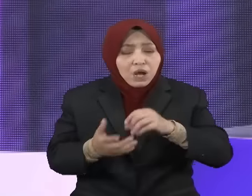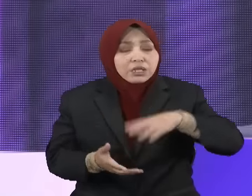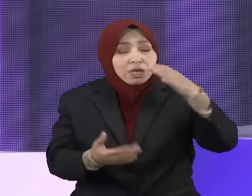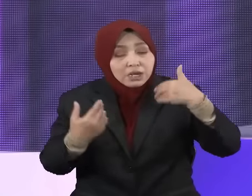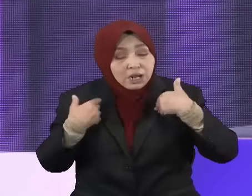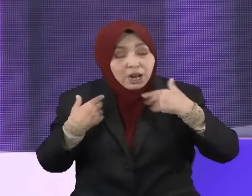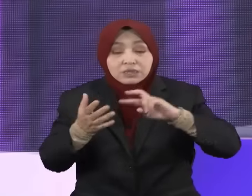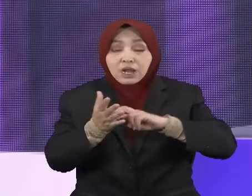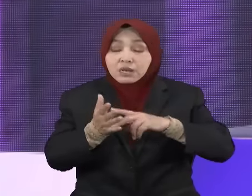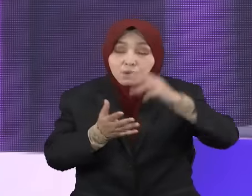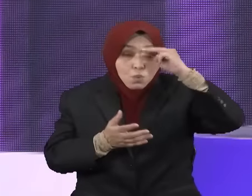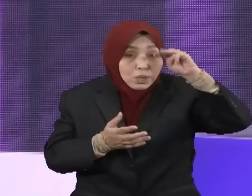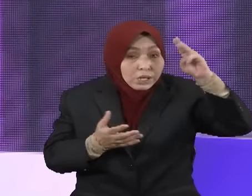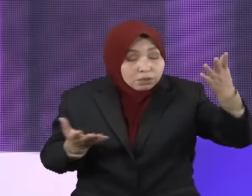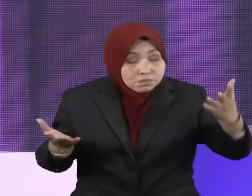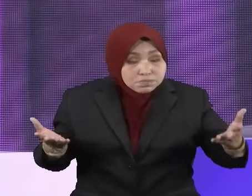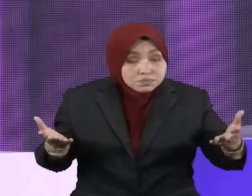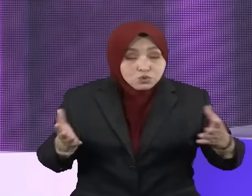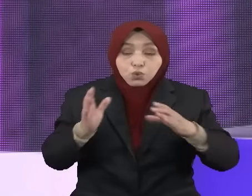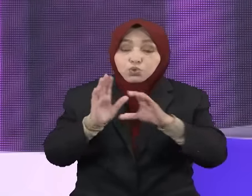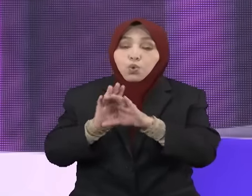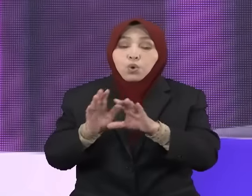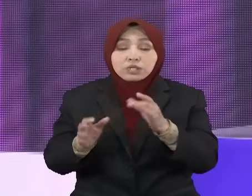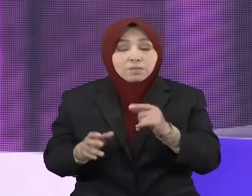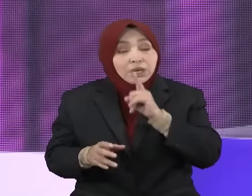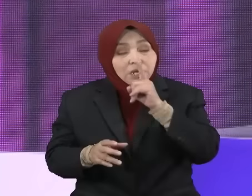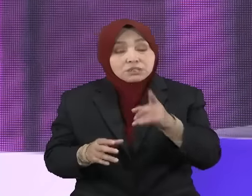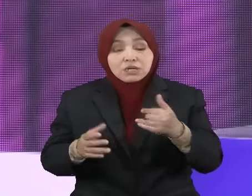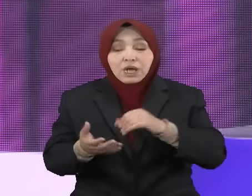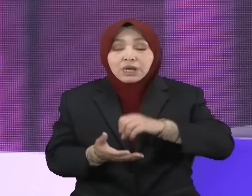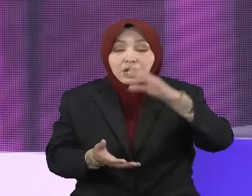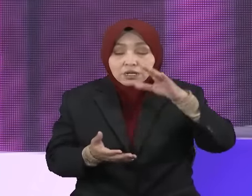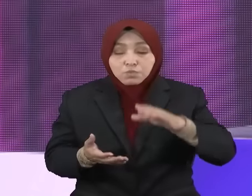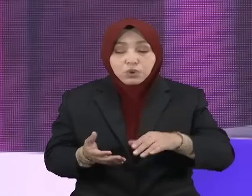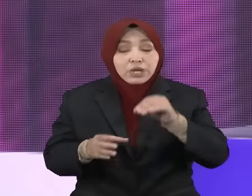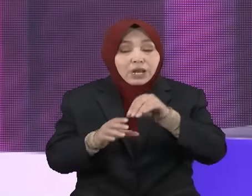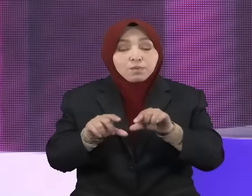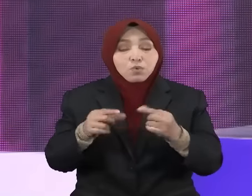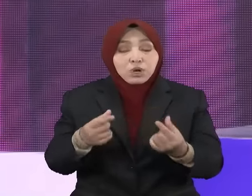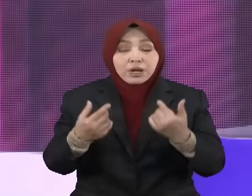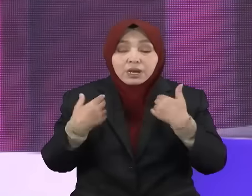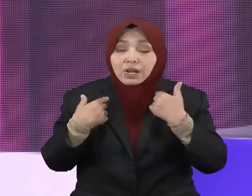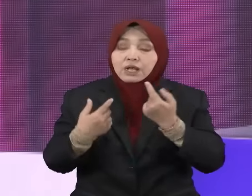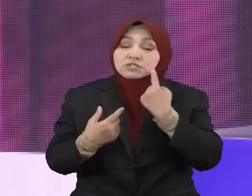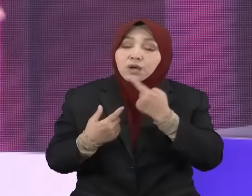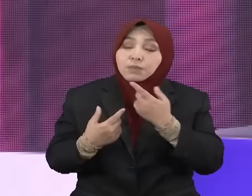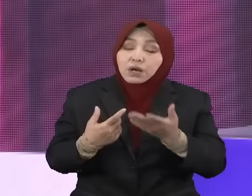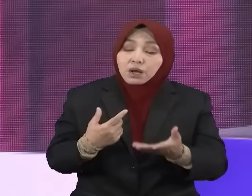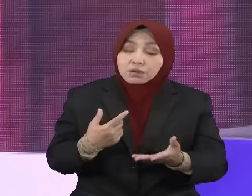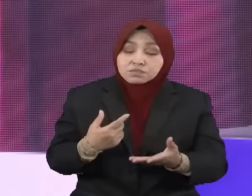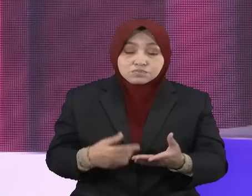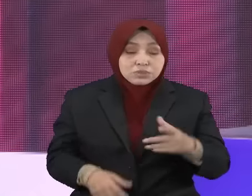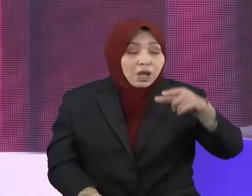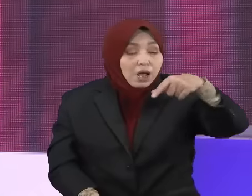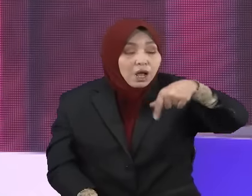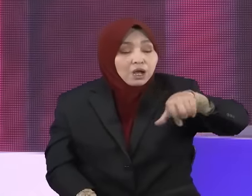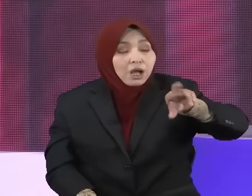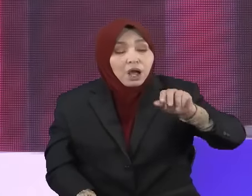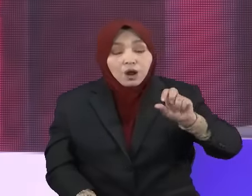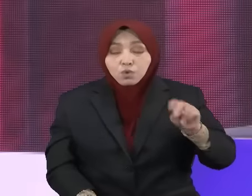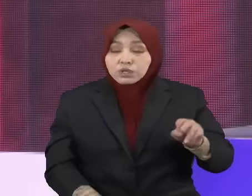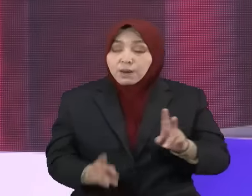adalah tanda mulia, contohnya. Kalau kita tengok, rupa-rupanya yang kaya juga di dalam Al-Quran ialah siapa? Qarun, Zain. Ini